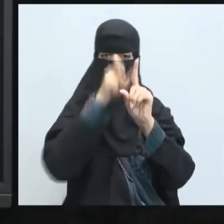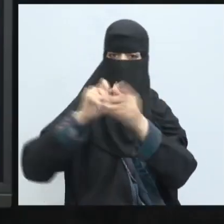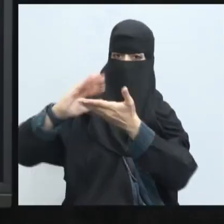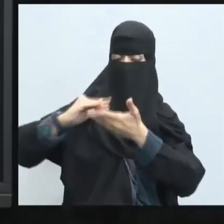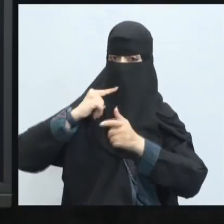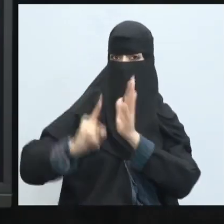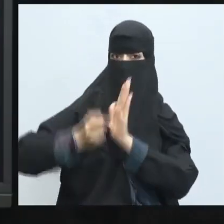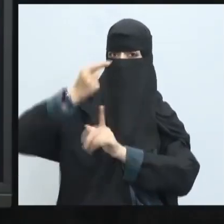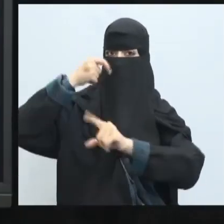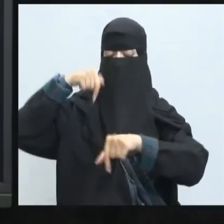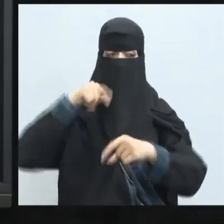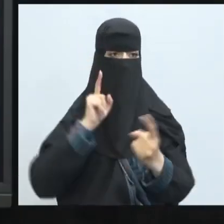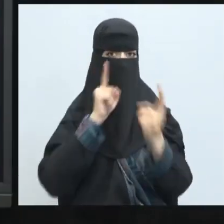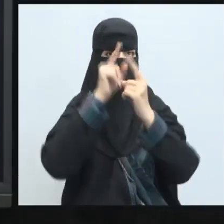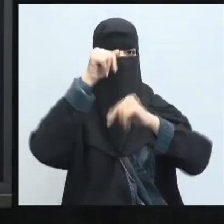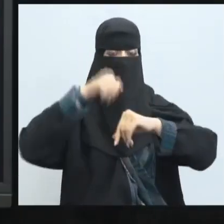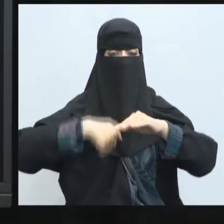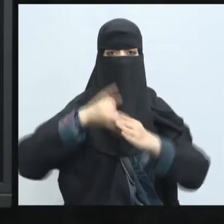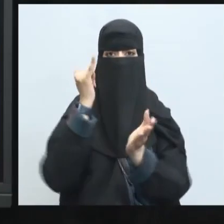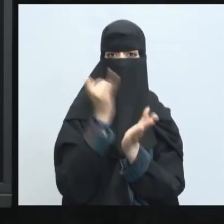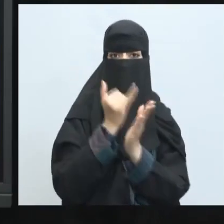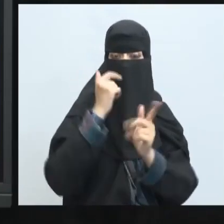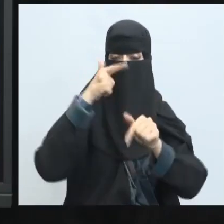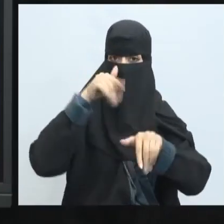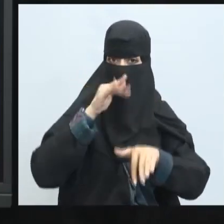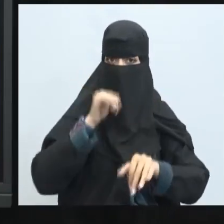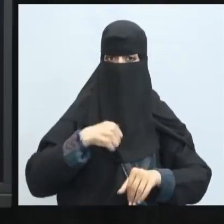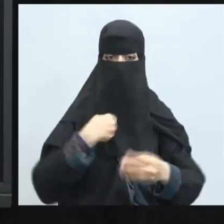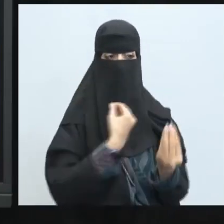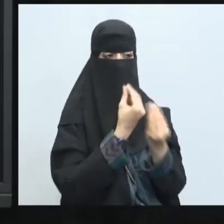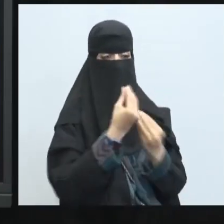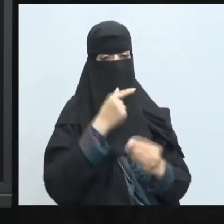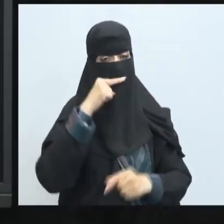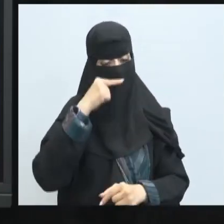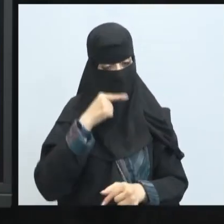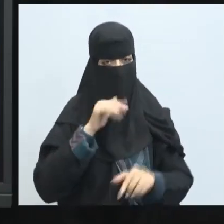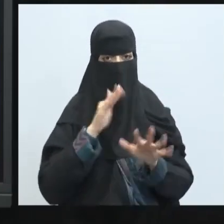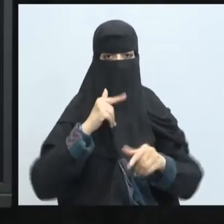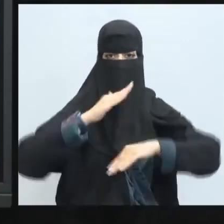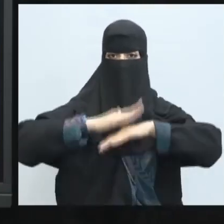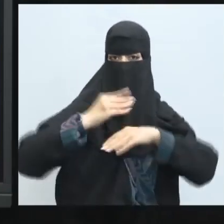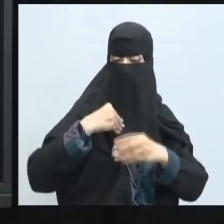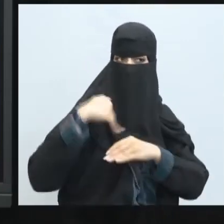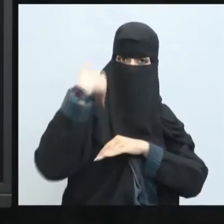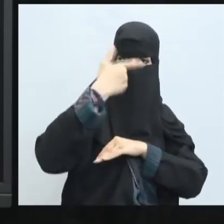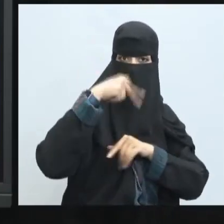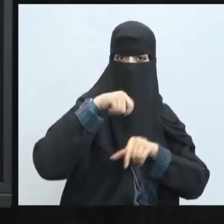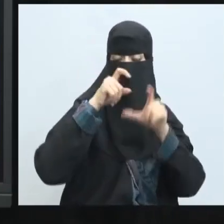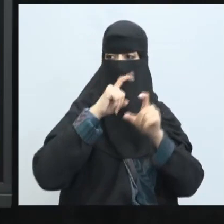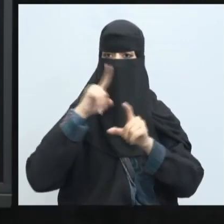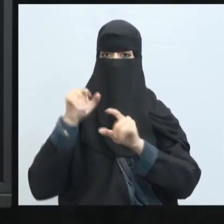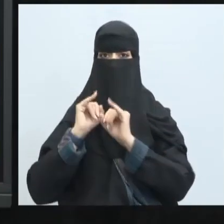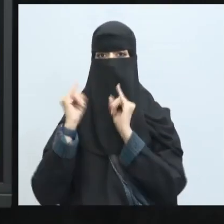شخص قد يواجهه العميل او المسؤول وبالتالي حينما يكون هنالك تواضع احترام ل الاخرين بالتالي سيعكس صوره حسنه على